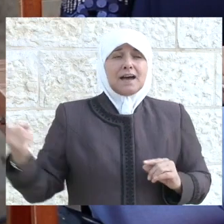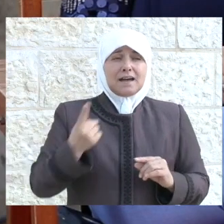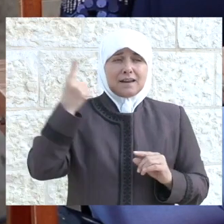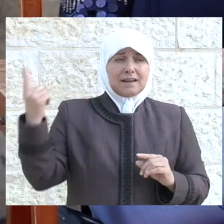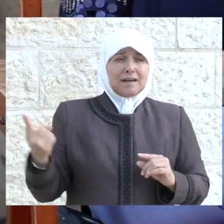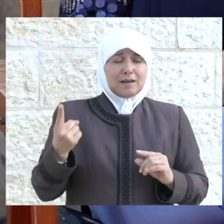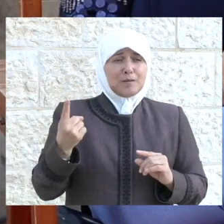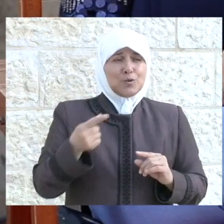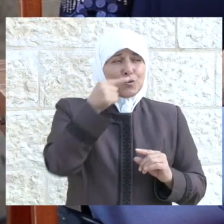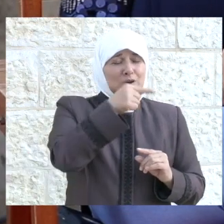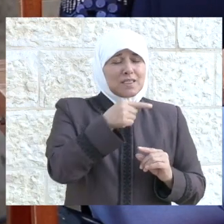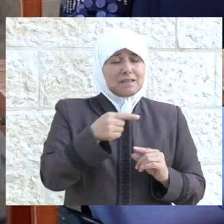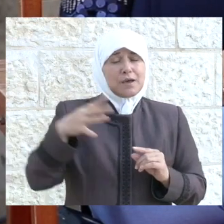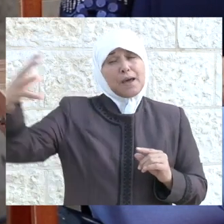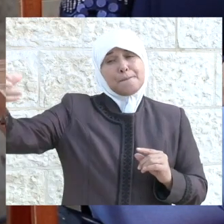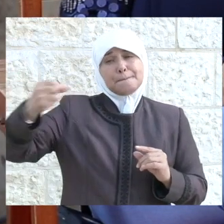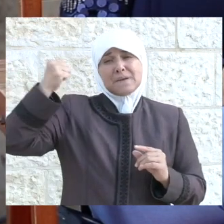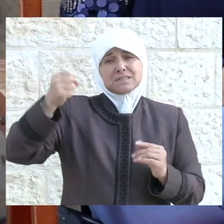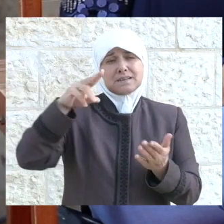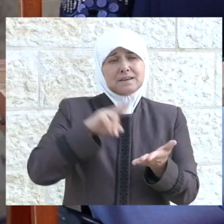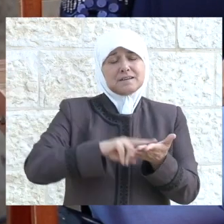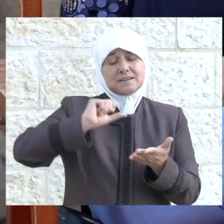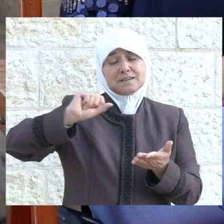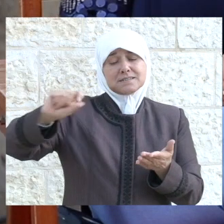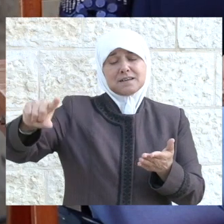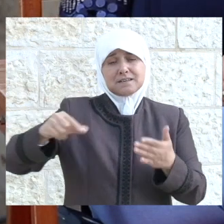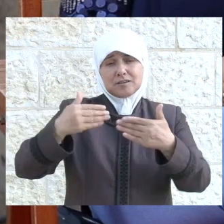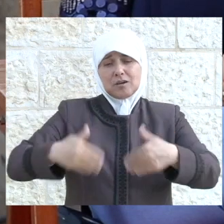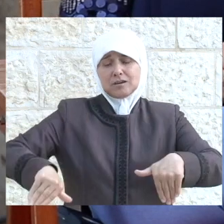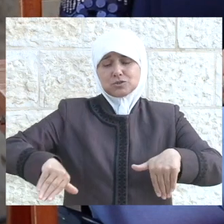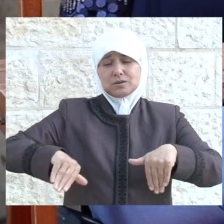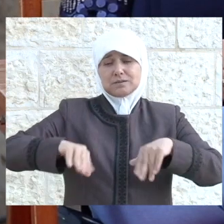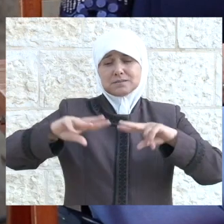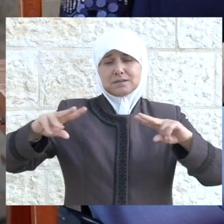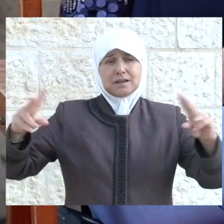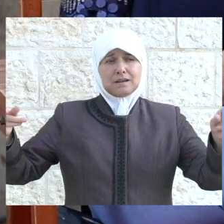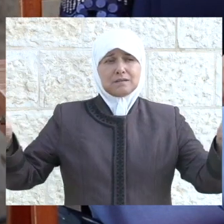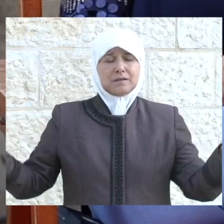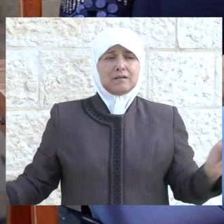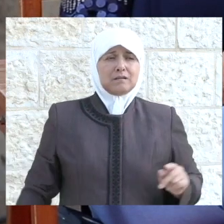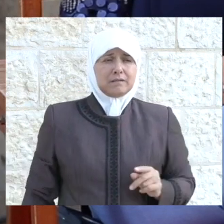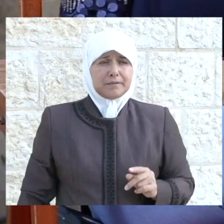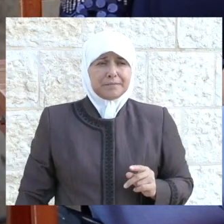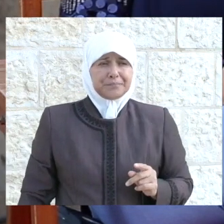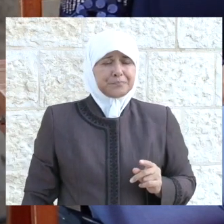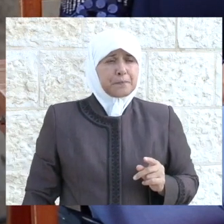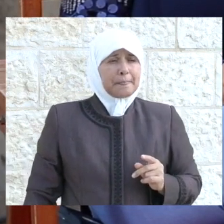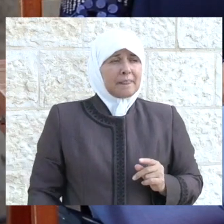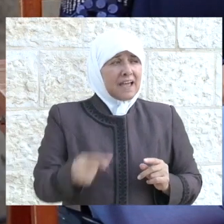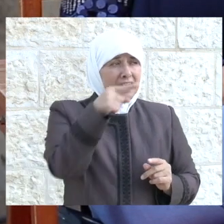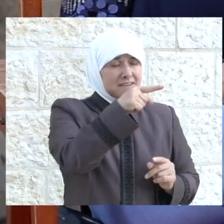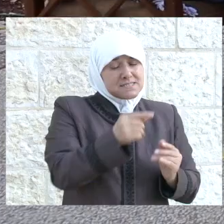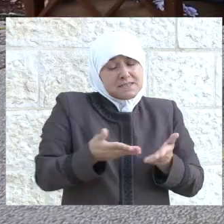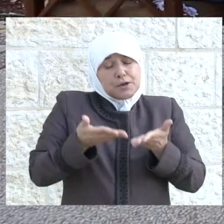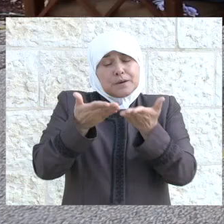ذوي الإعاقة، أنه كحدا بيعطي يعني بيعطي أمل لكثير من الناس اللي